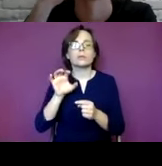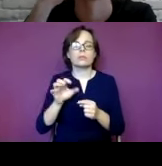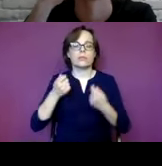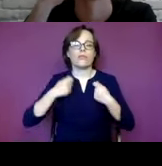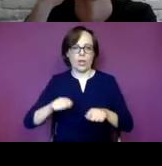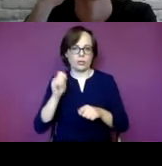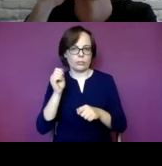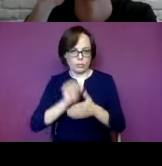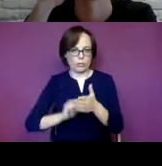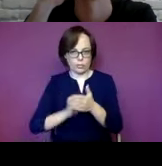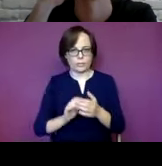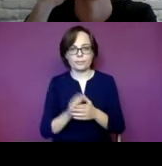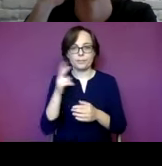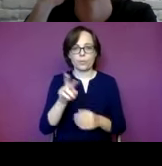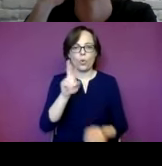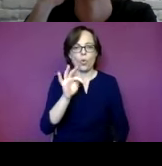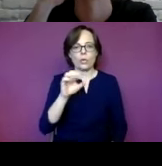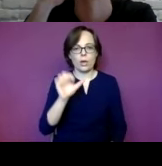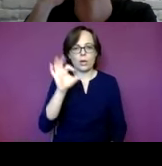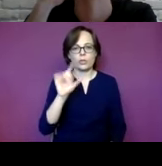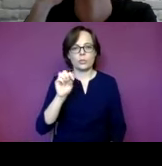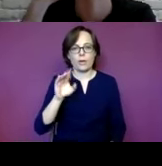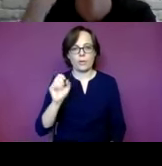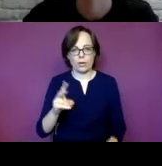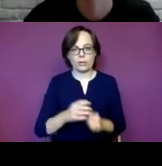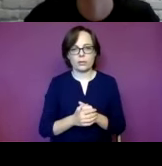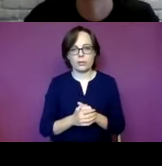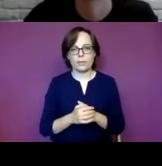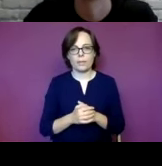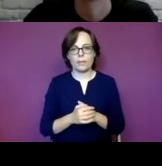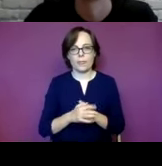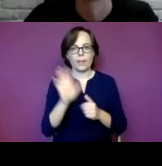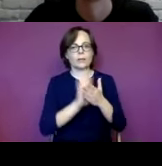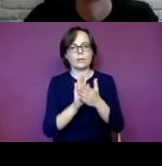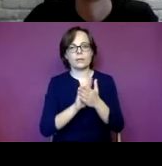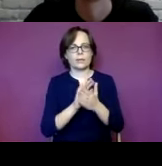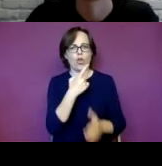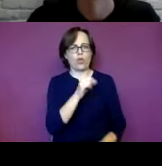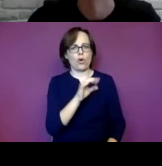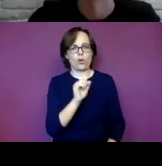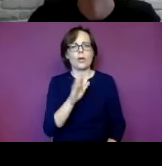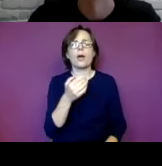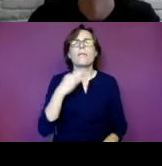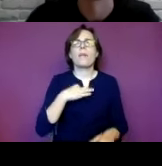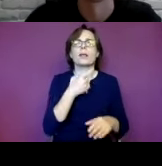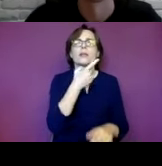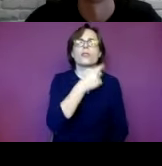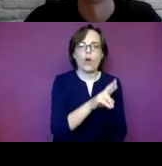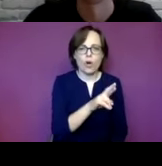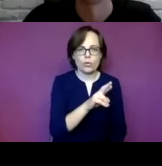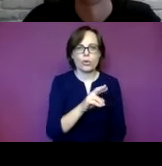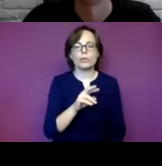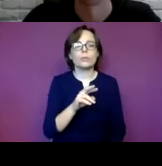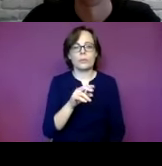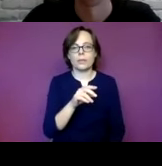Śpiewak, socjolożka wsi z Instytutu... Nie ma na imię Dorota. Przepraszam, Ruta, pani doktor, przepraszam.